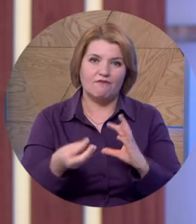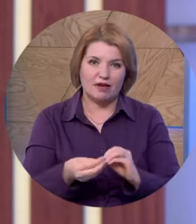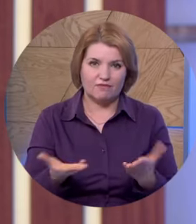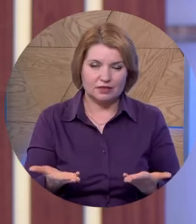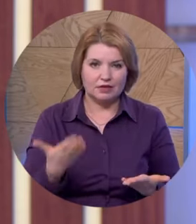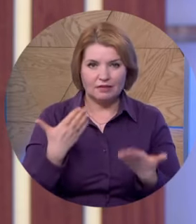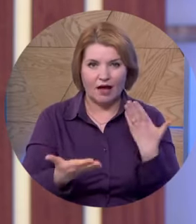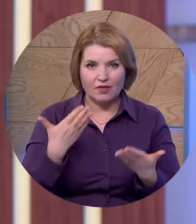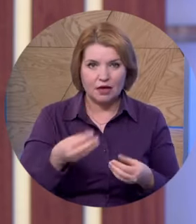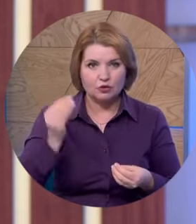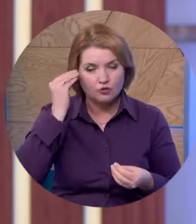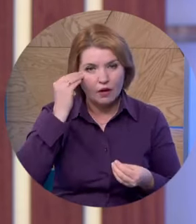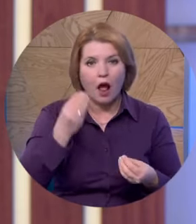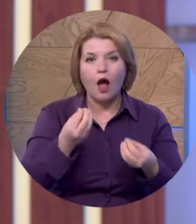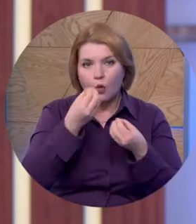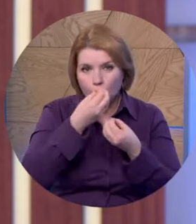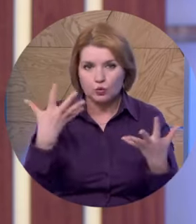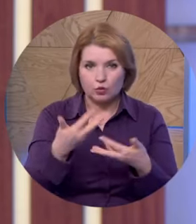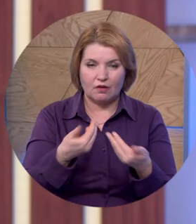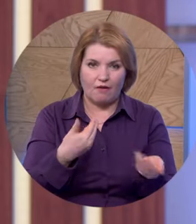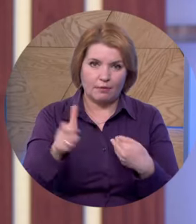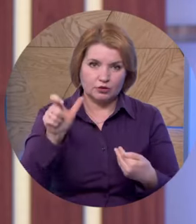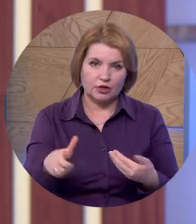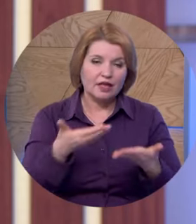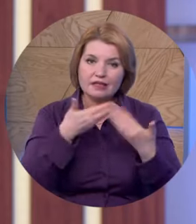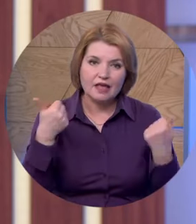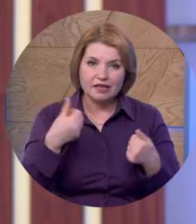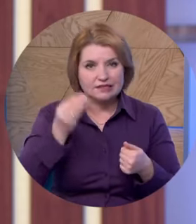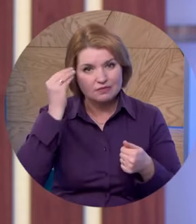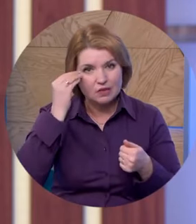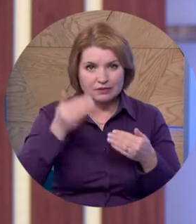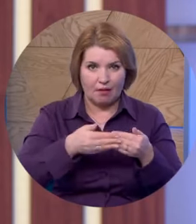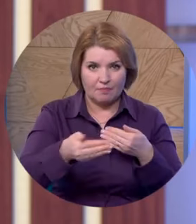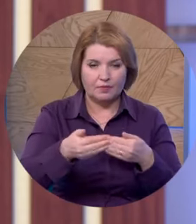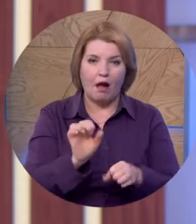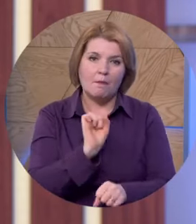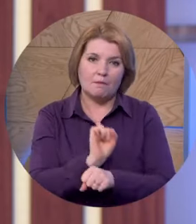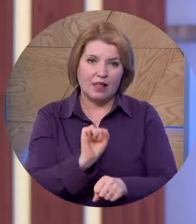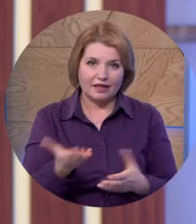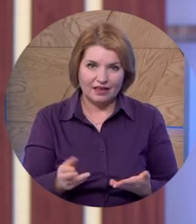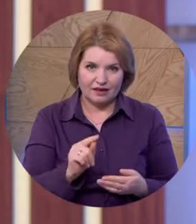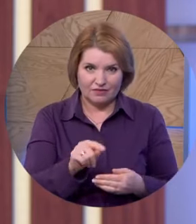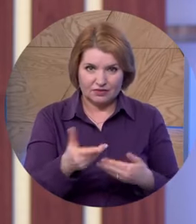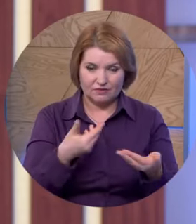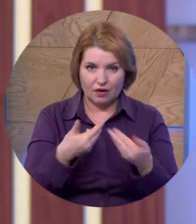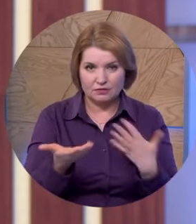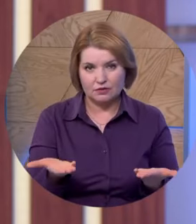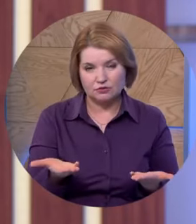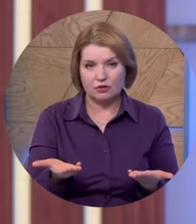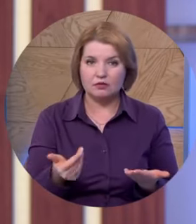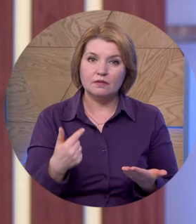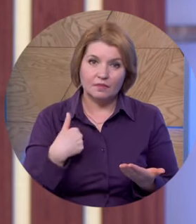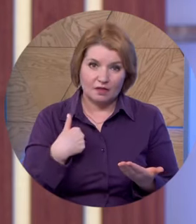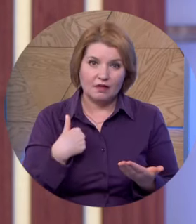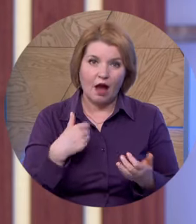зрения культуры, простого культурного общения нет смысла их блокировать, а есть смысл просто осознанно к этому относиться. Но вы знаете, как я на одной из